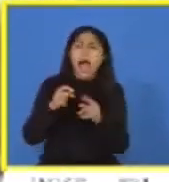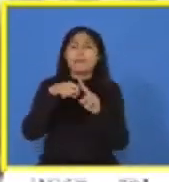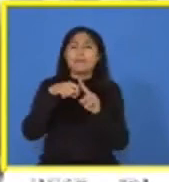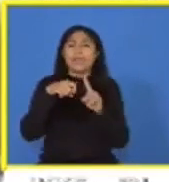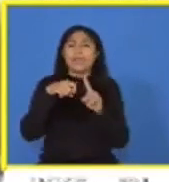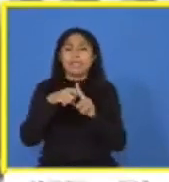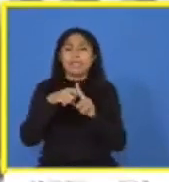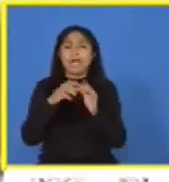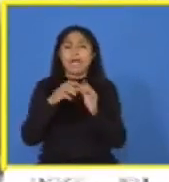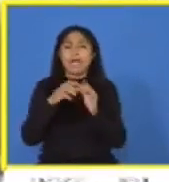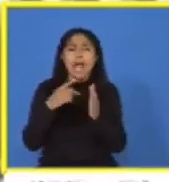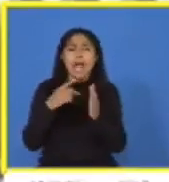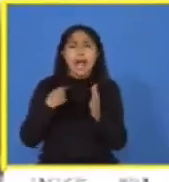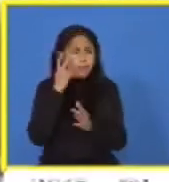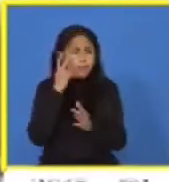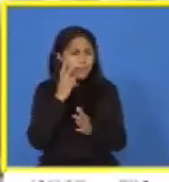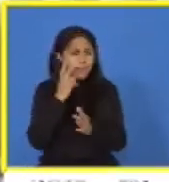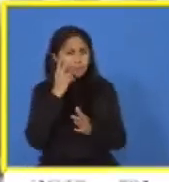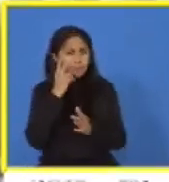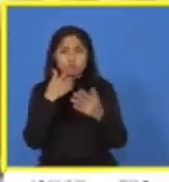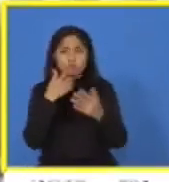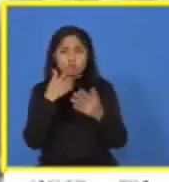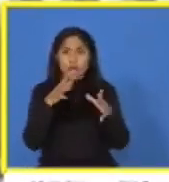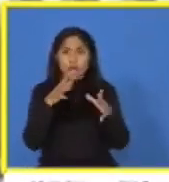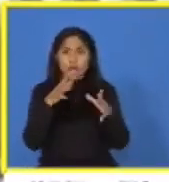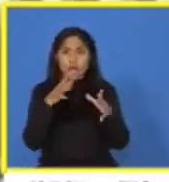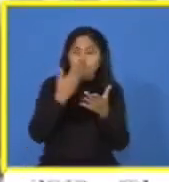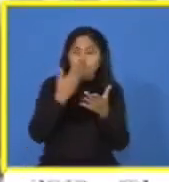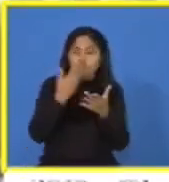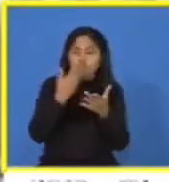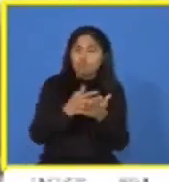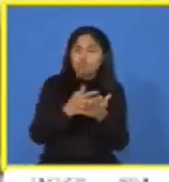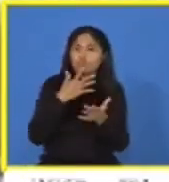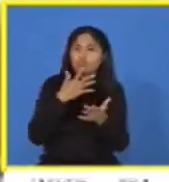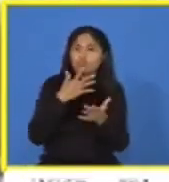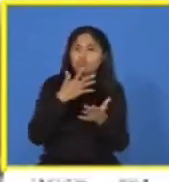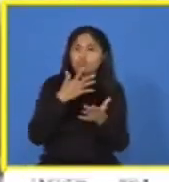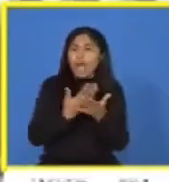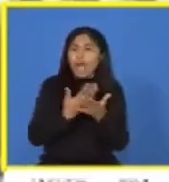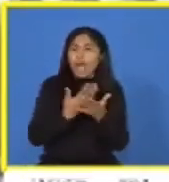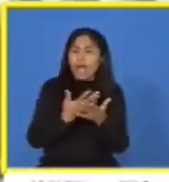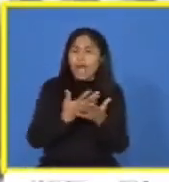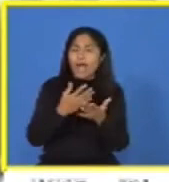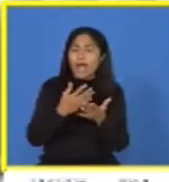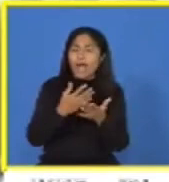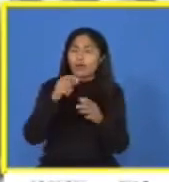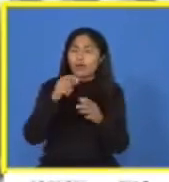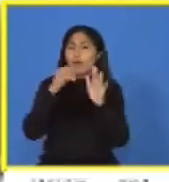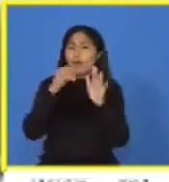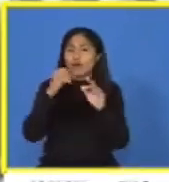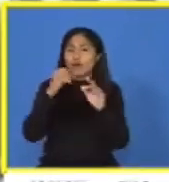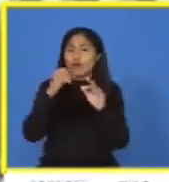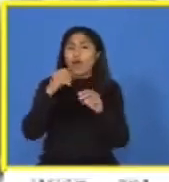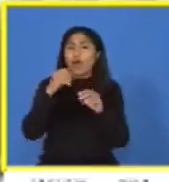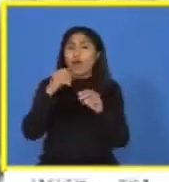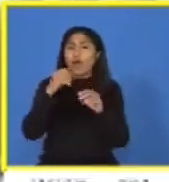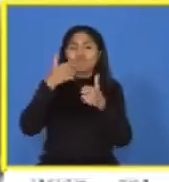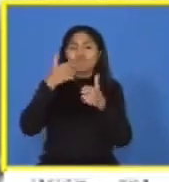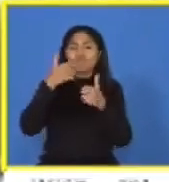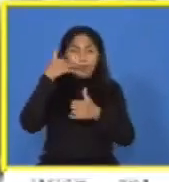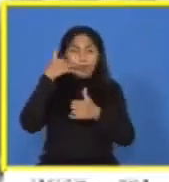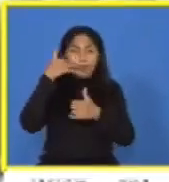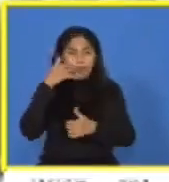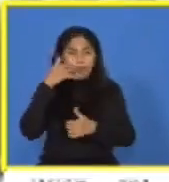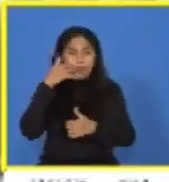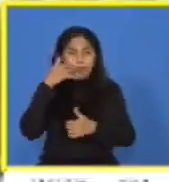yang kami pantau itu sudah tersedia nomor kontak 24 jam yang bisa dikontak. Ya, kemudian juga